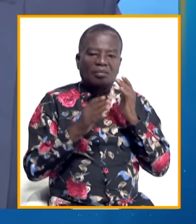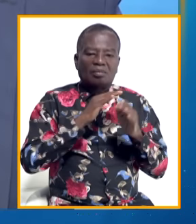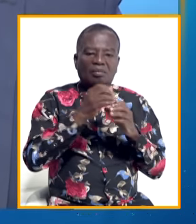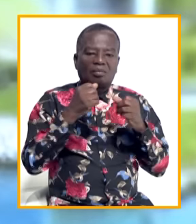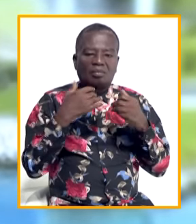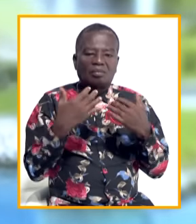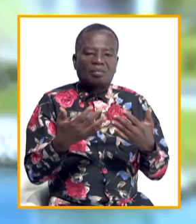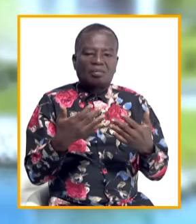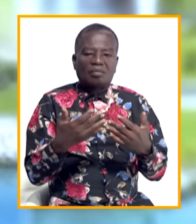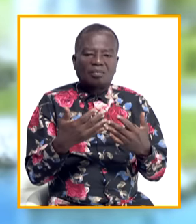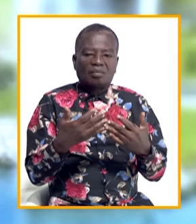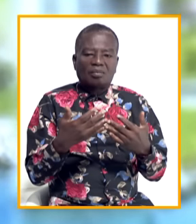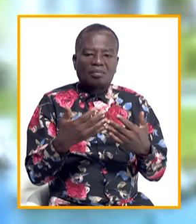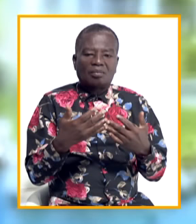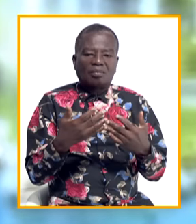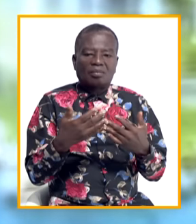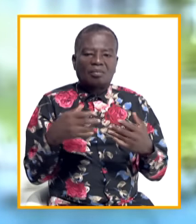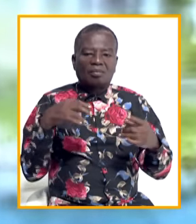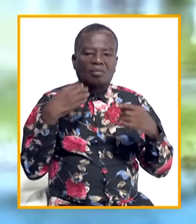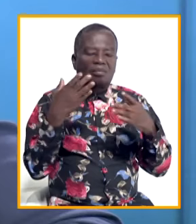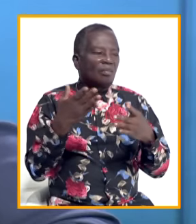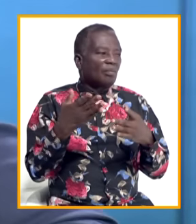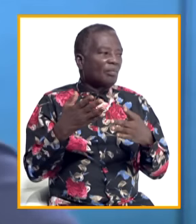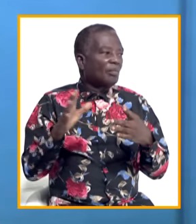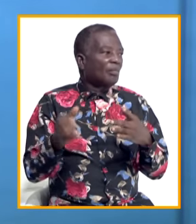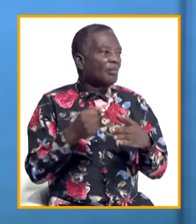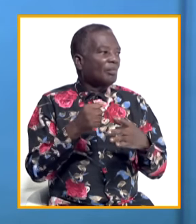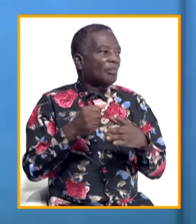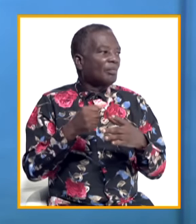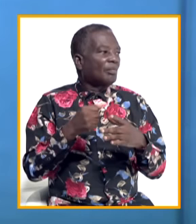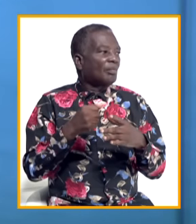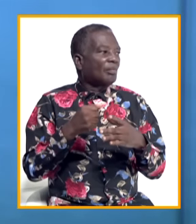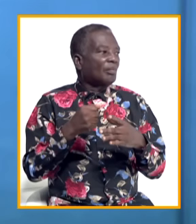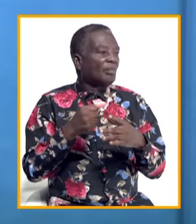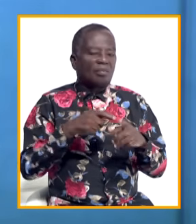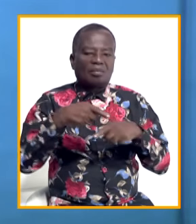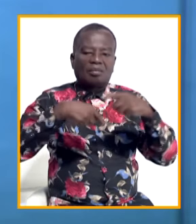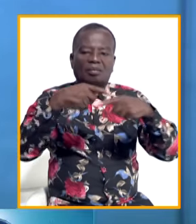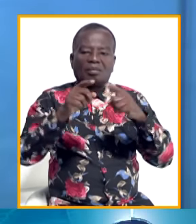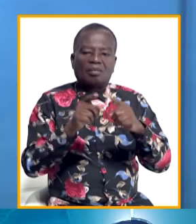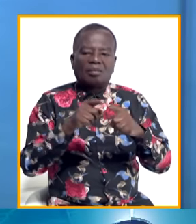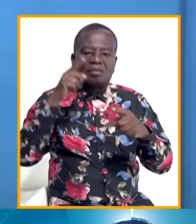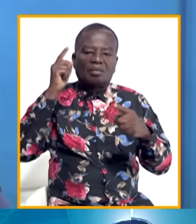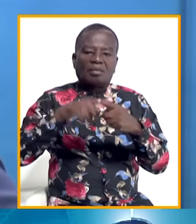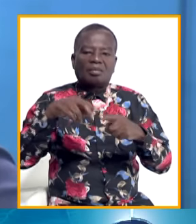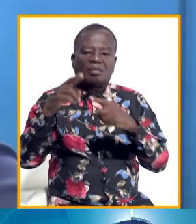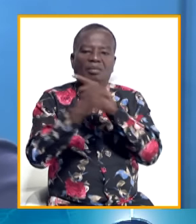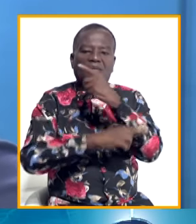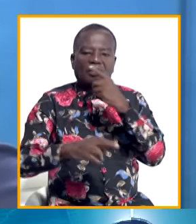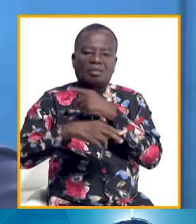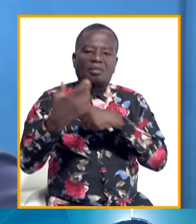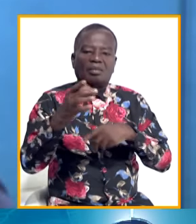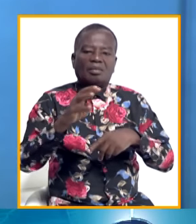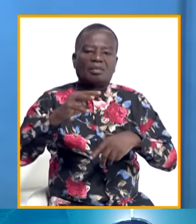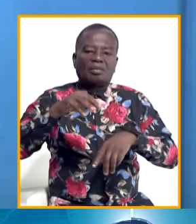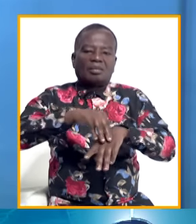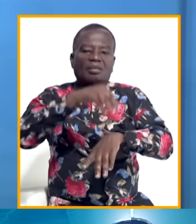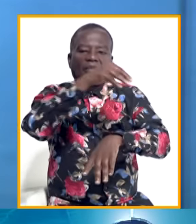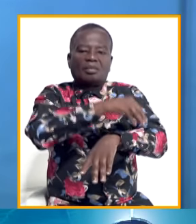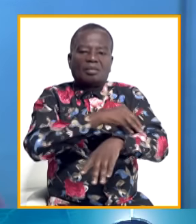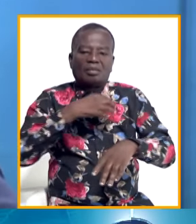présent à la randonnée pédestre. À la randonnée pédestre, prenons donc pour cela la direction de la région des 18 montagnes. Mans a